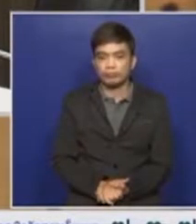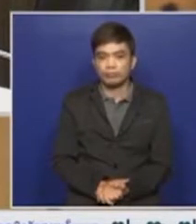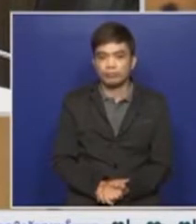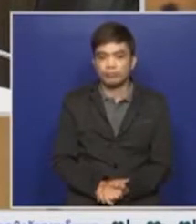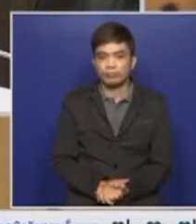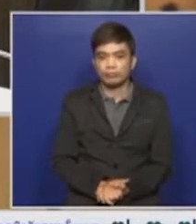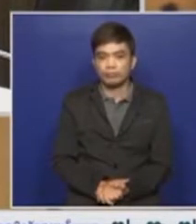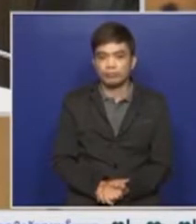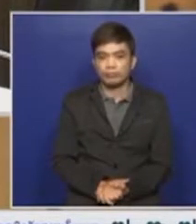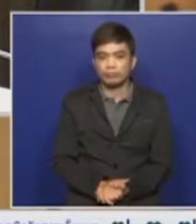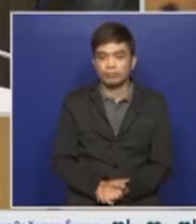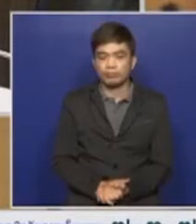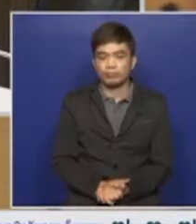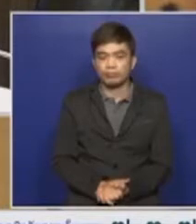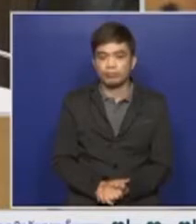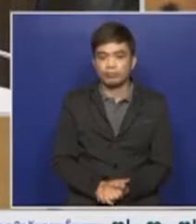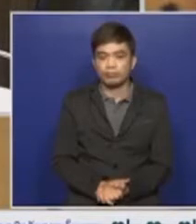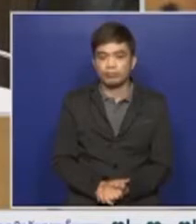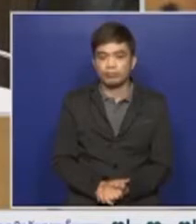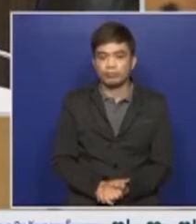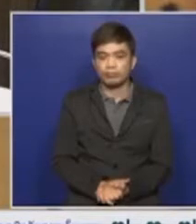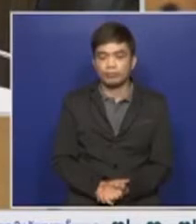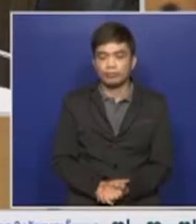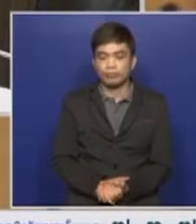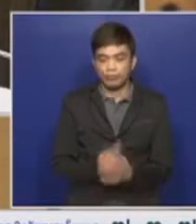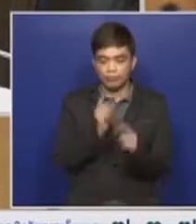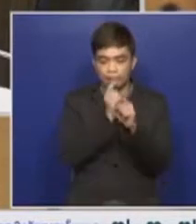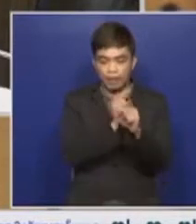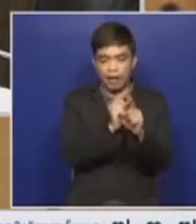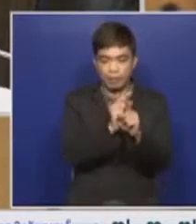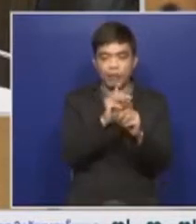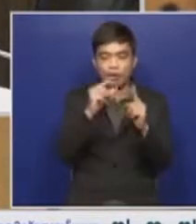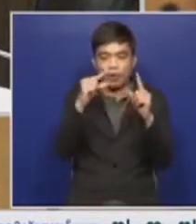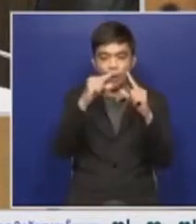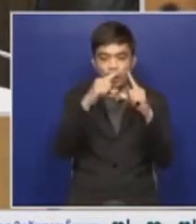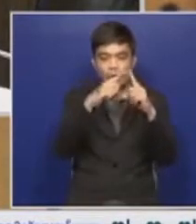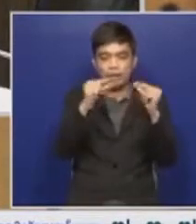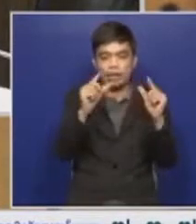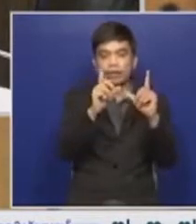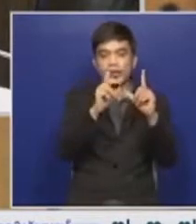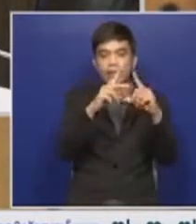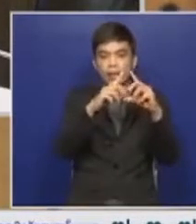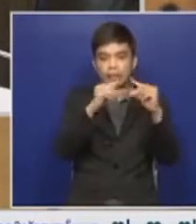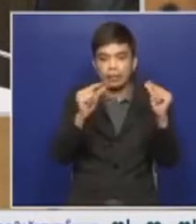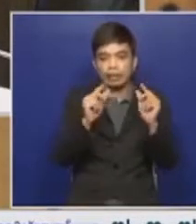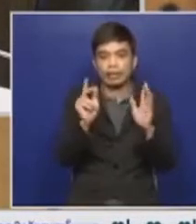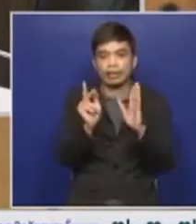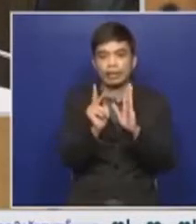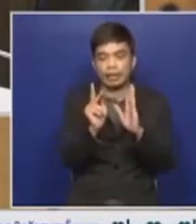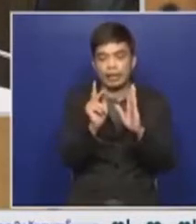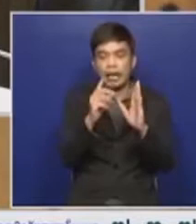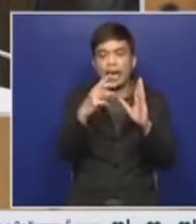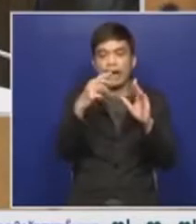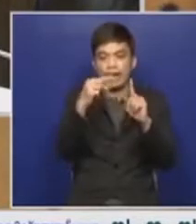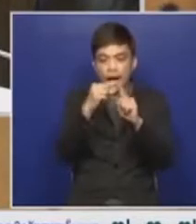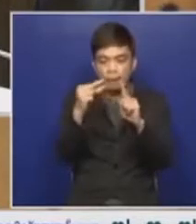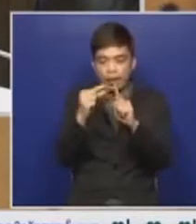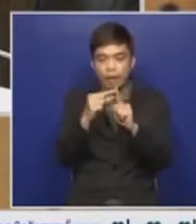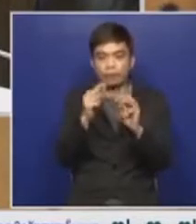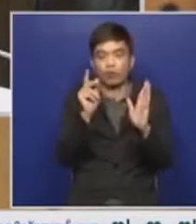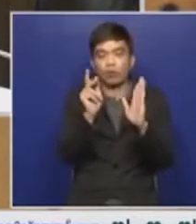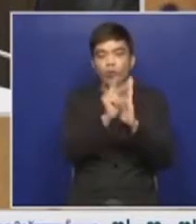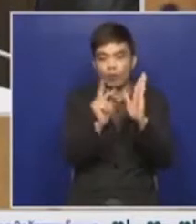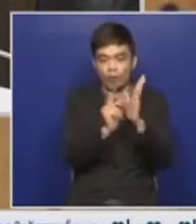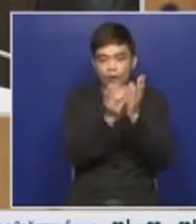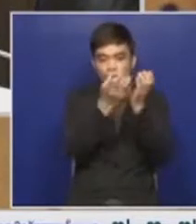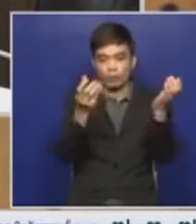นะครับขอโทษอยู่ในผมขอหยุดเวลานิดนึงนะครับอธิบายเตี๋ยวว่าเข้าใจว่าเรื่อง